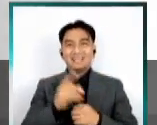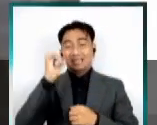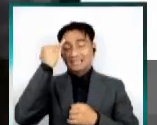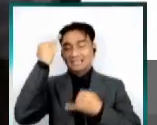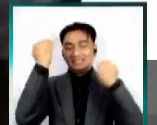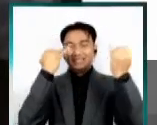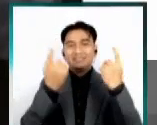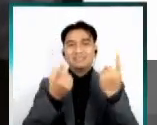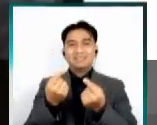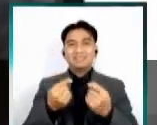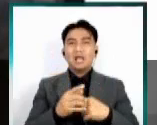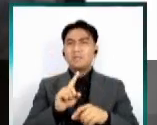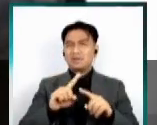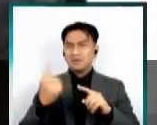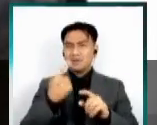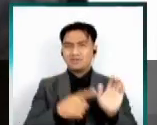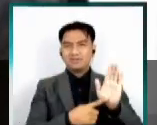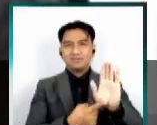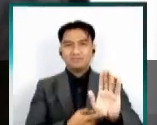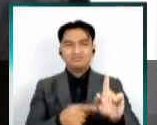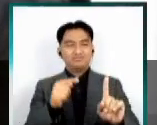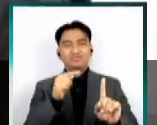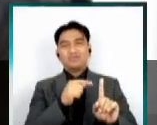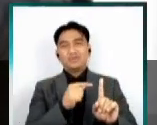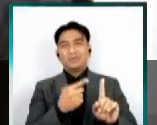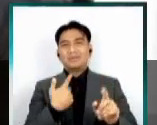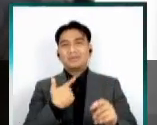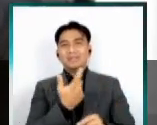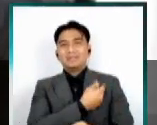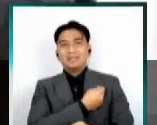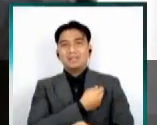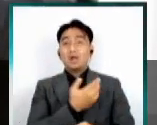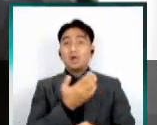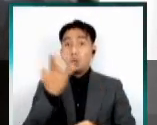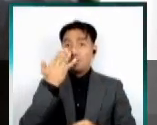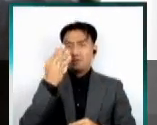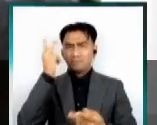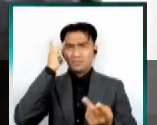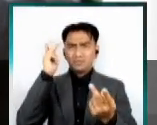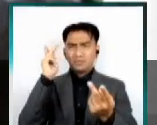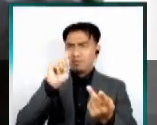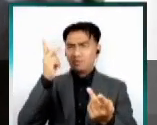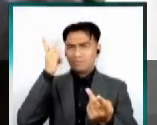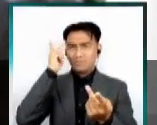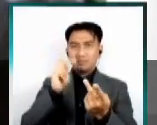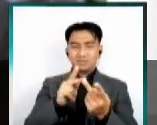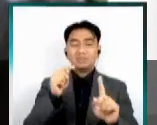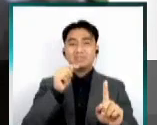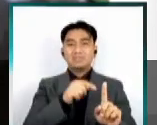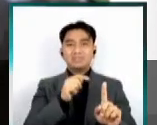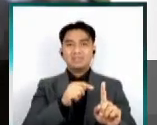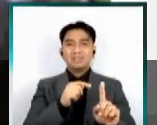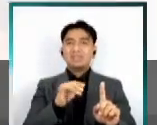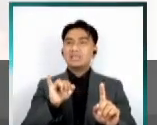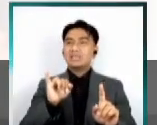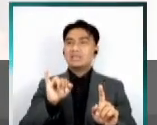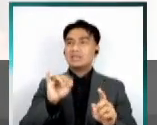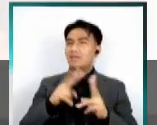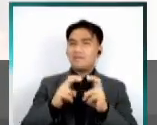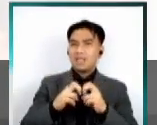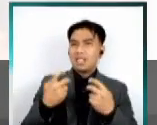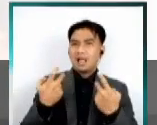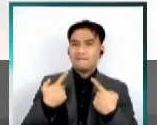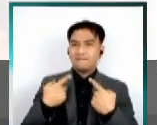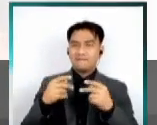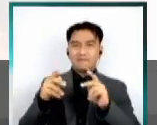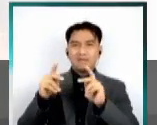pagsasadula lang yan ng vaccination. Mensahe ng gimmick ni Nico na isang nurse at vaccinator, maski ang nakakatakot na si Balak, takot din